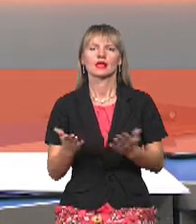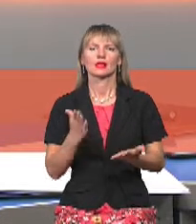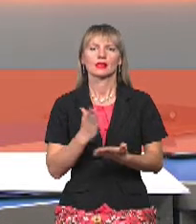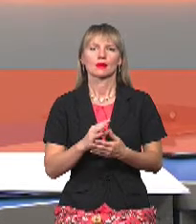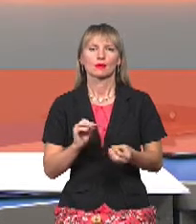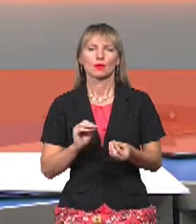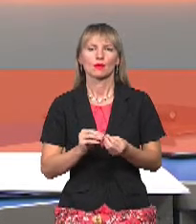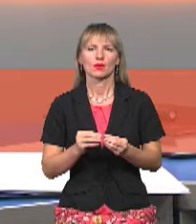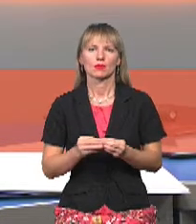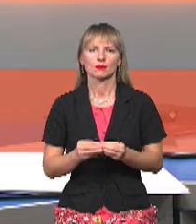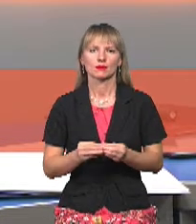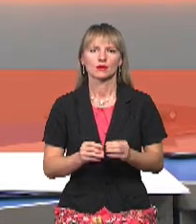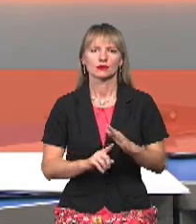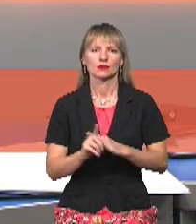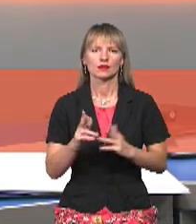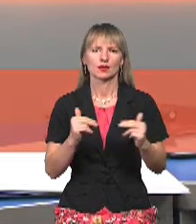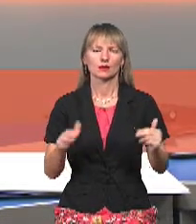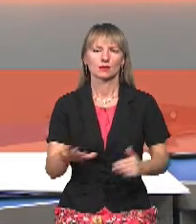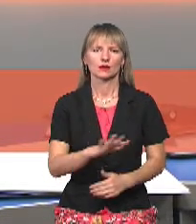проблемами зіштовхнулися на Дніпропетровщині?